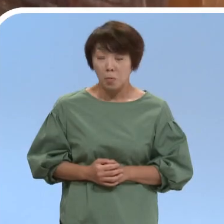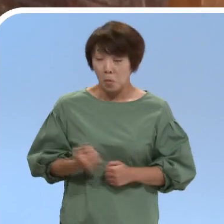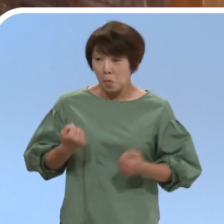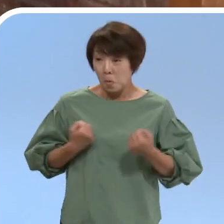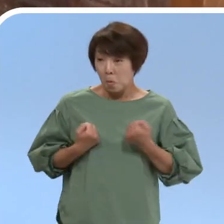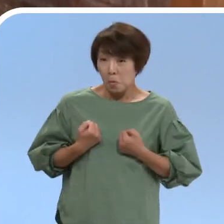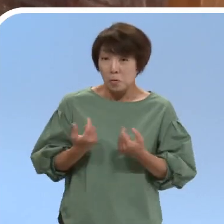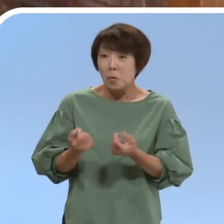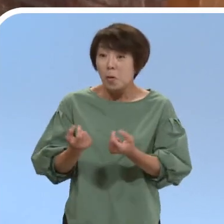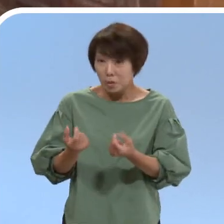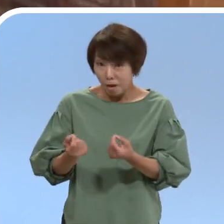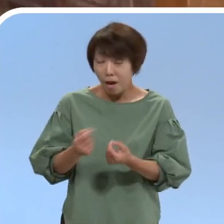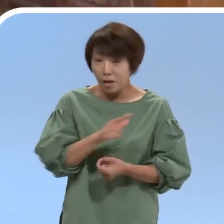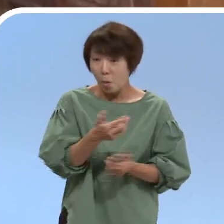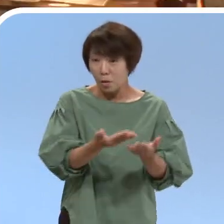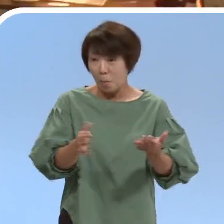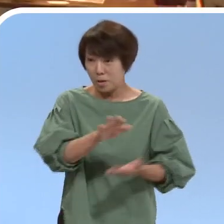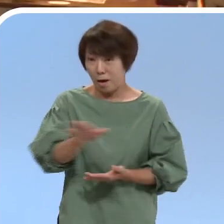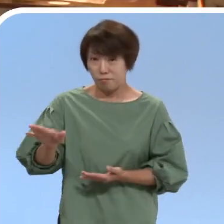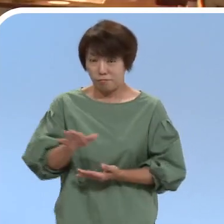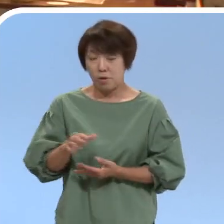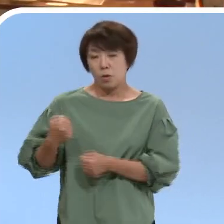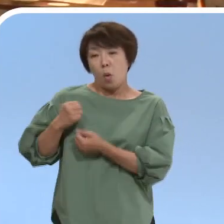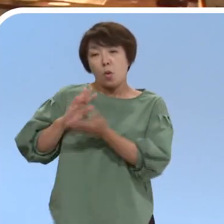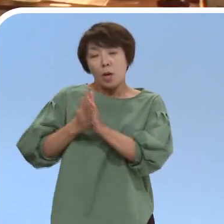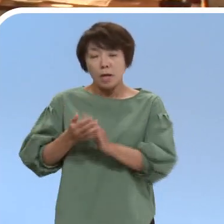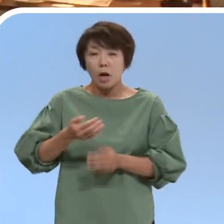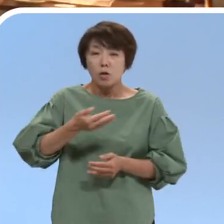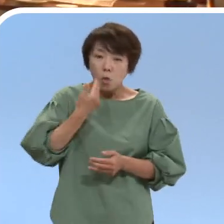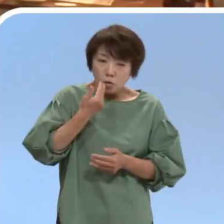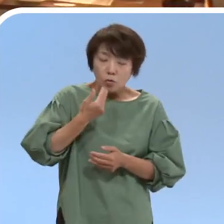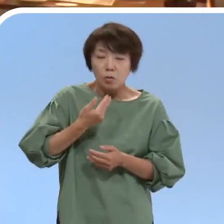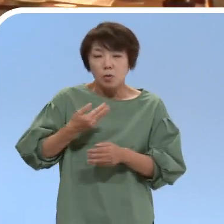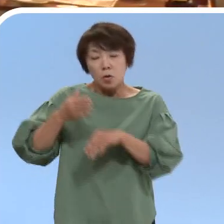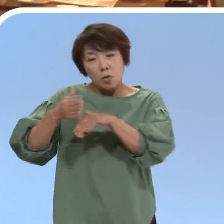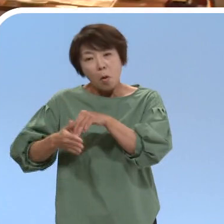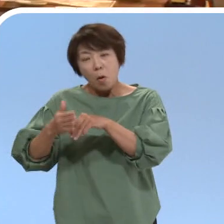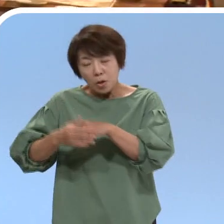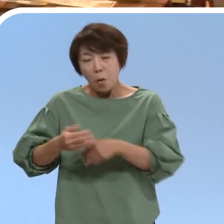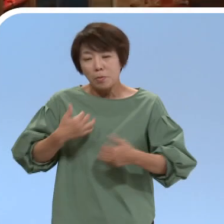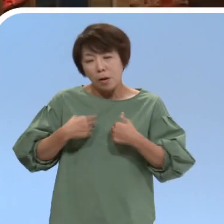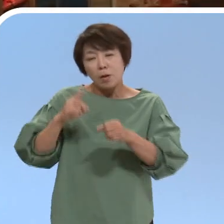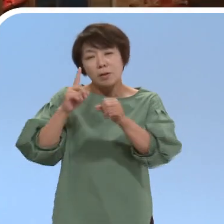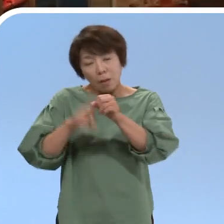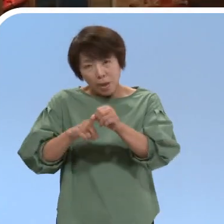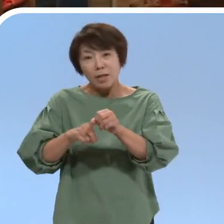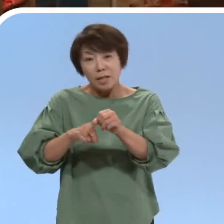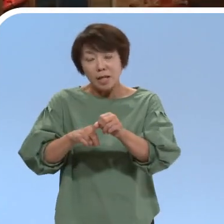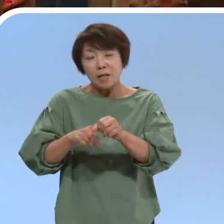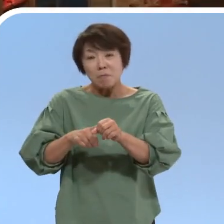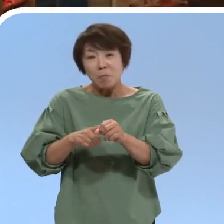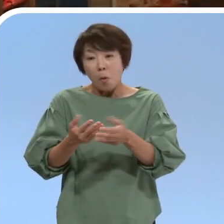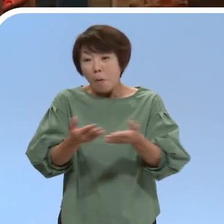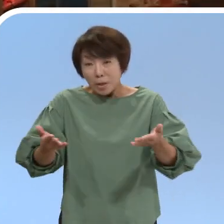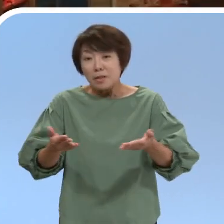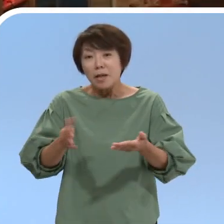面白いですね。いろんなお店が。 兵庫県内の食やグルメを楽しんでいただくために横丁風に仕上げております。 店